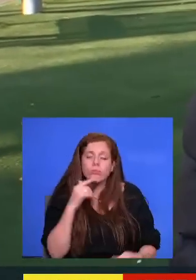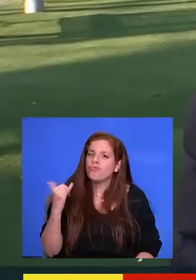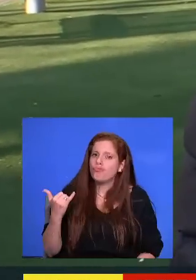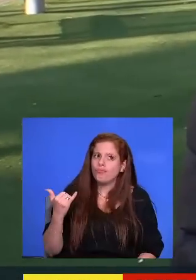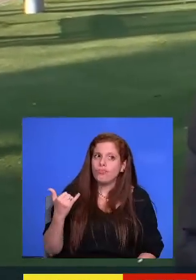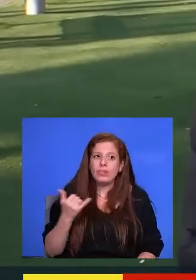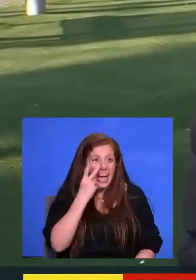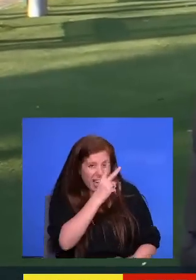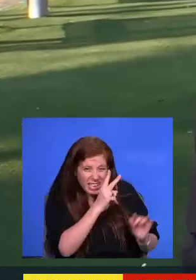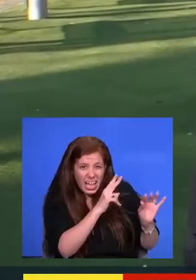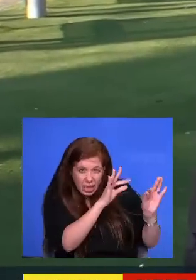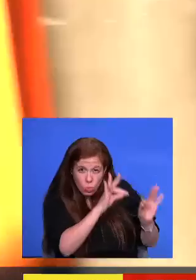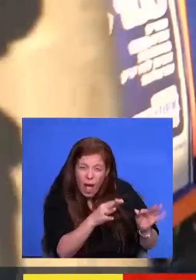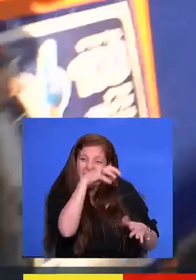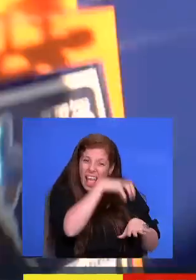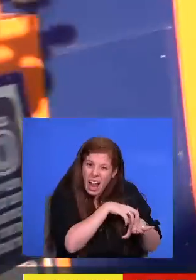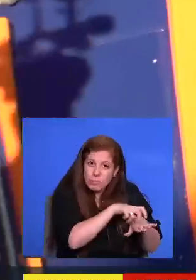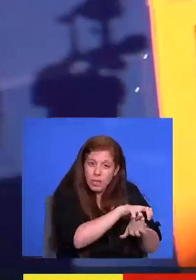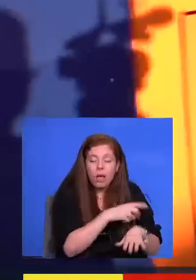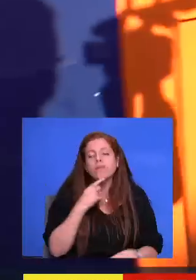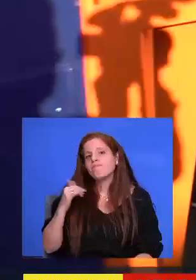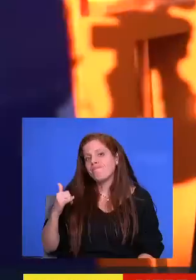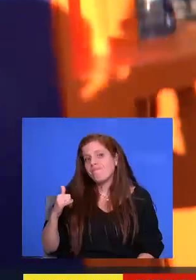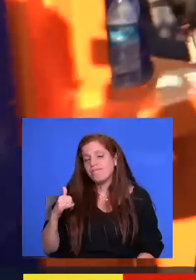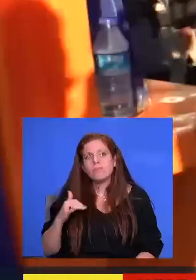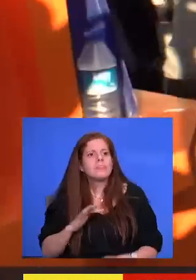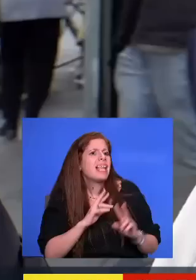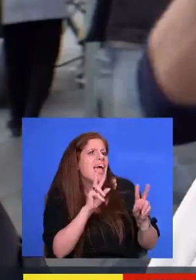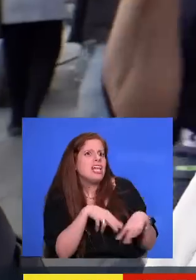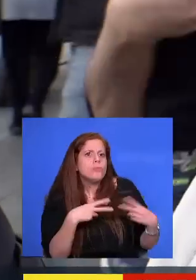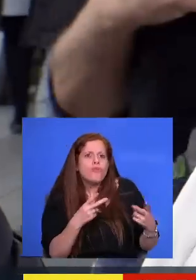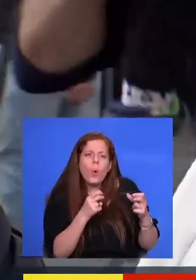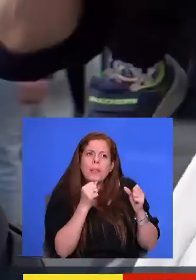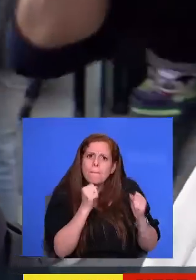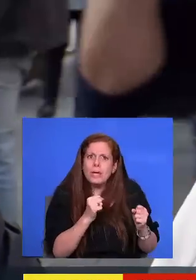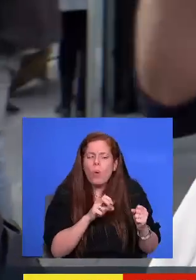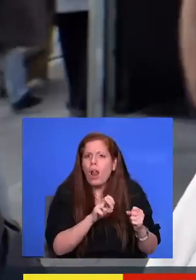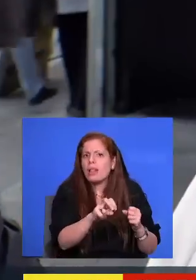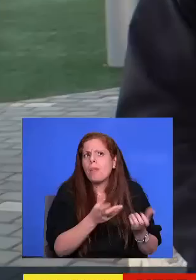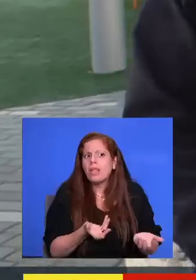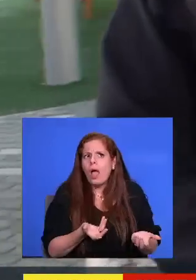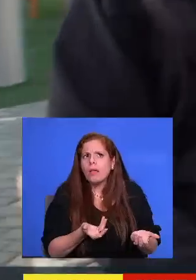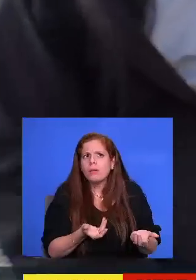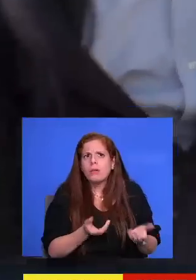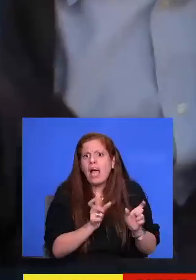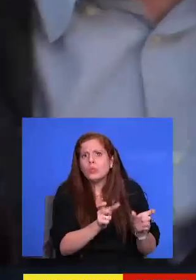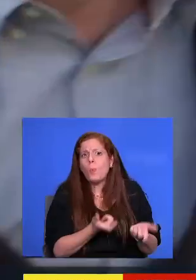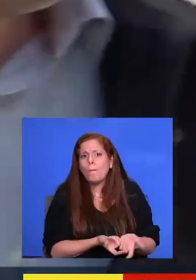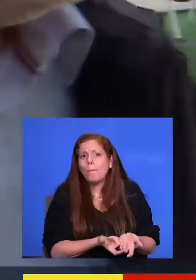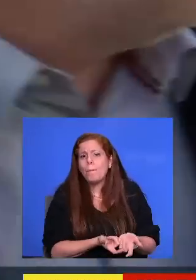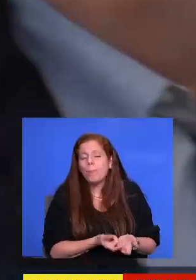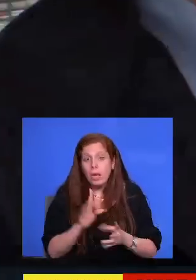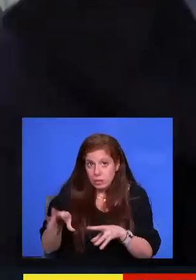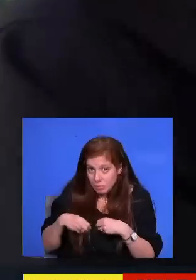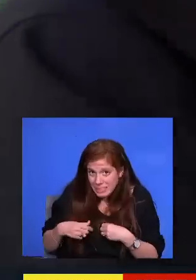הדוכן על המדרכה שם? נכון. אין לי שום אפשרות בטוחה ללכת על מדרכה. המדרכה חסומה. אז אתה מסכים איתי